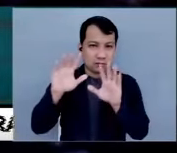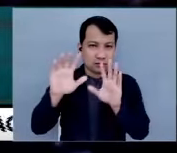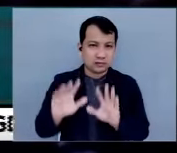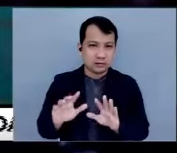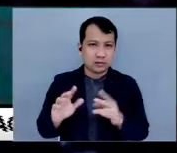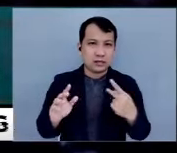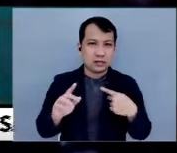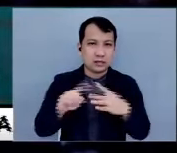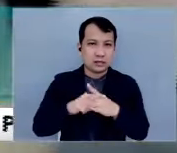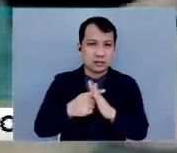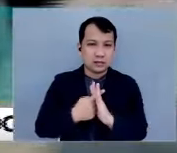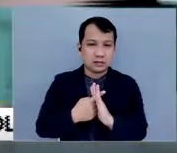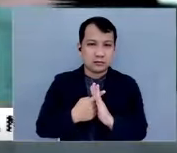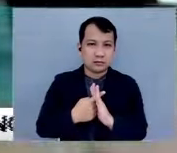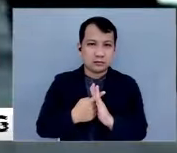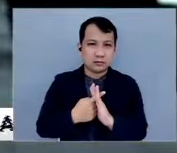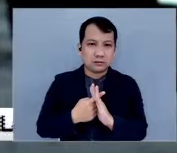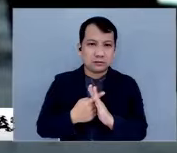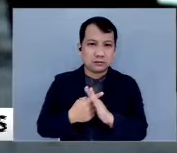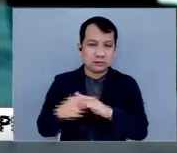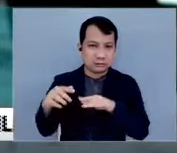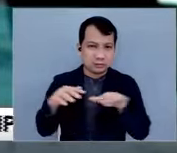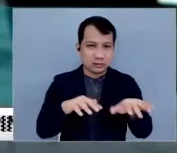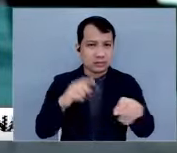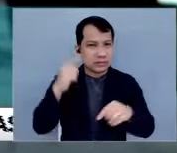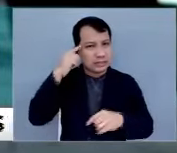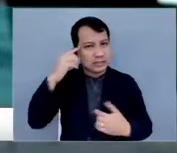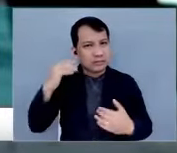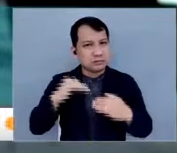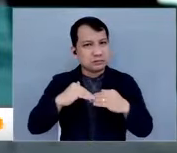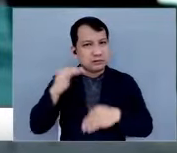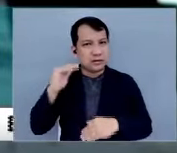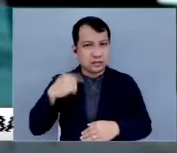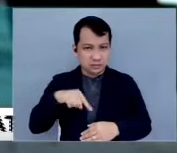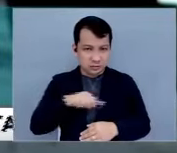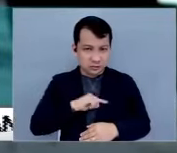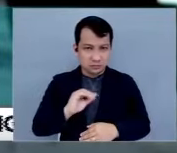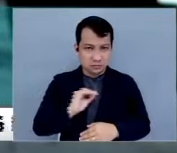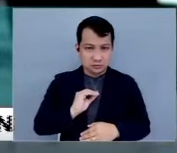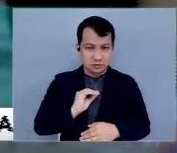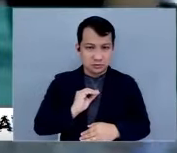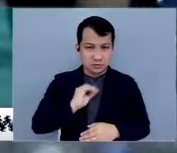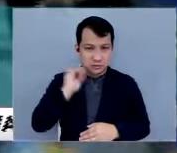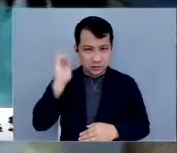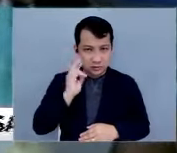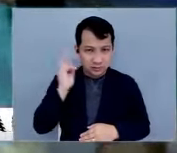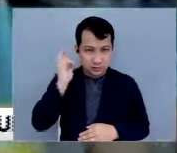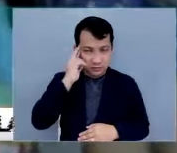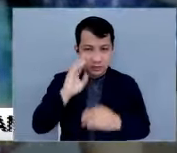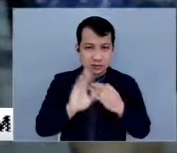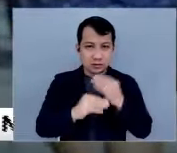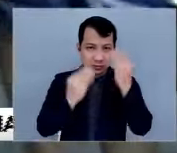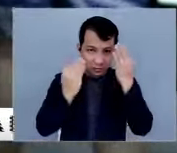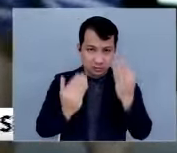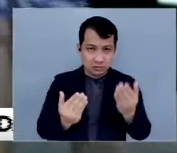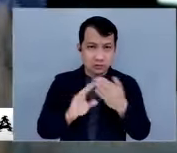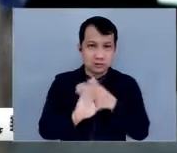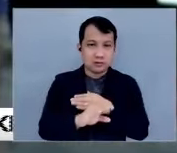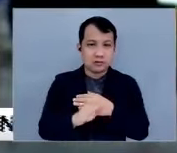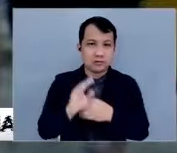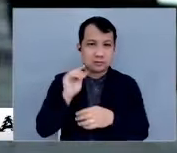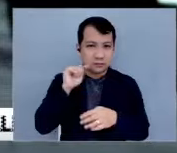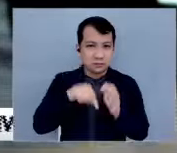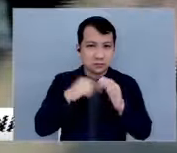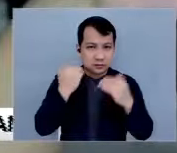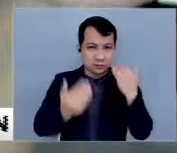ho yung mga umaagos na yan, naakala tuloy ho, kami ho ang pinagmumula ng basurang nagtambak ho. Lahat, may mga patay na hayop pa